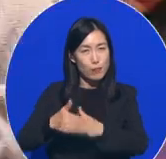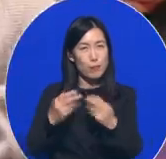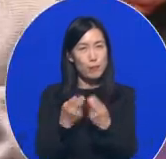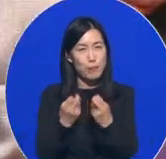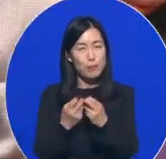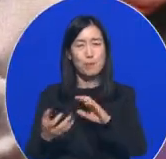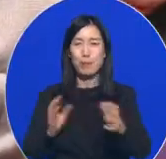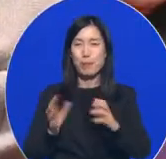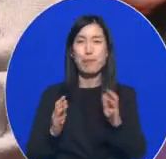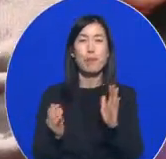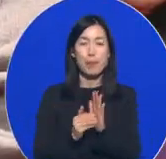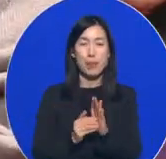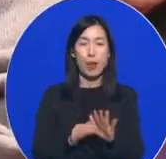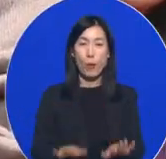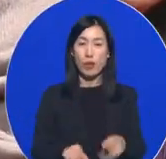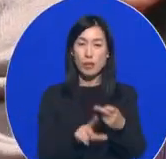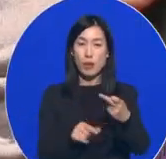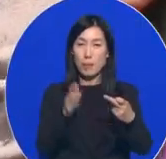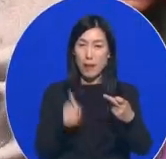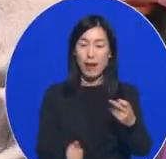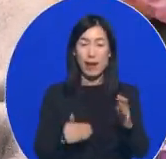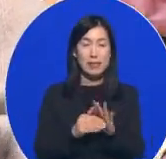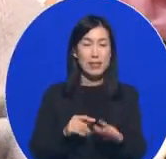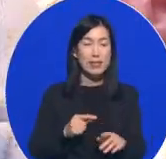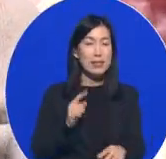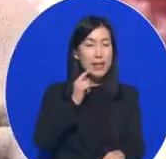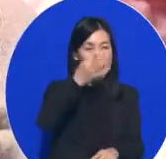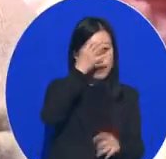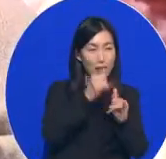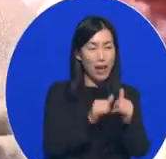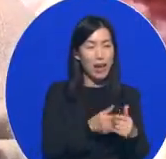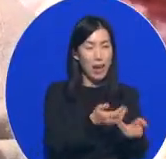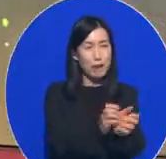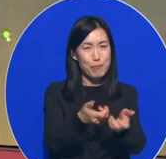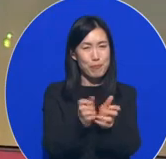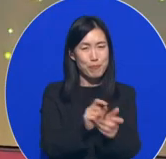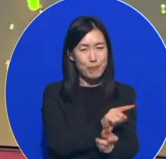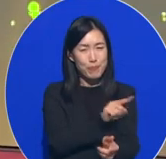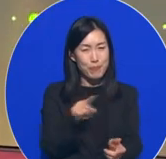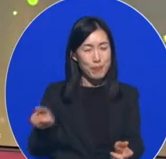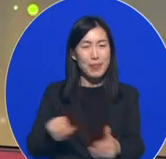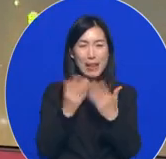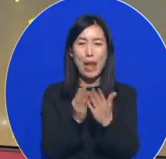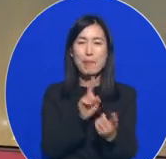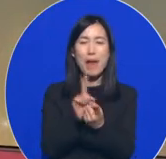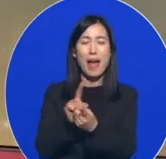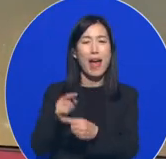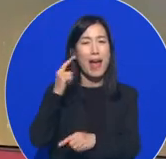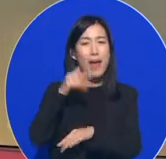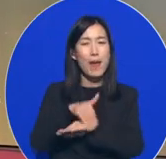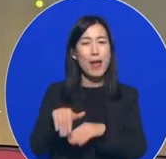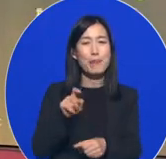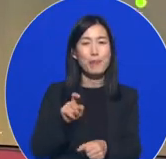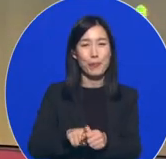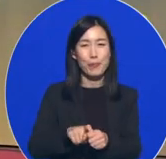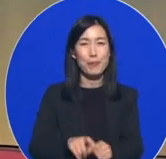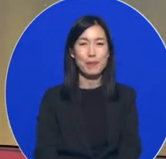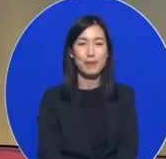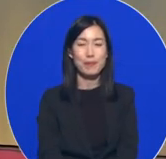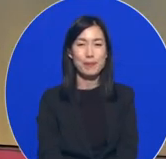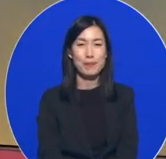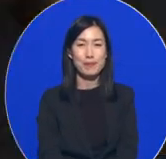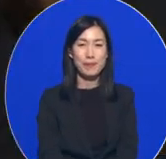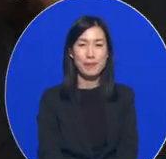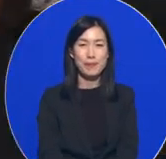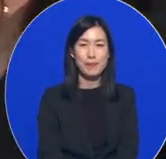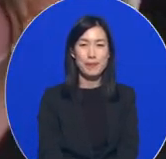논의했습니다 올해말까지 현장 예술가 등 각분야 관계자들을 모두 만나는게 유자 관의 목표입니다